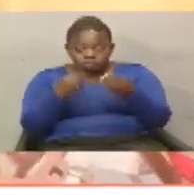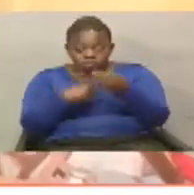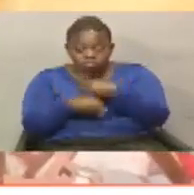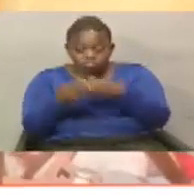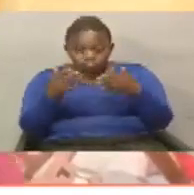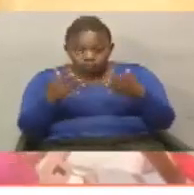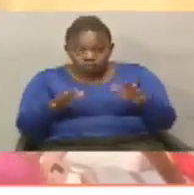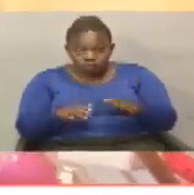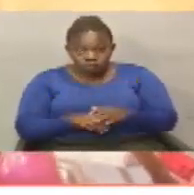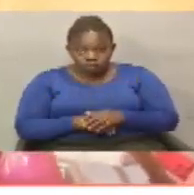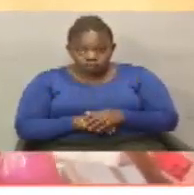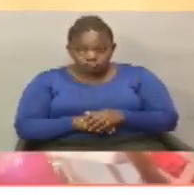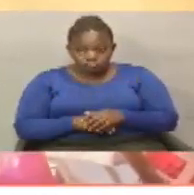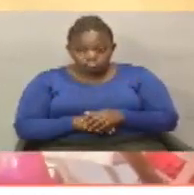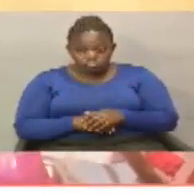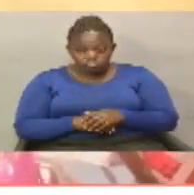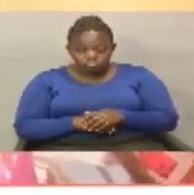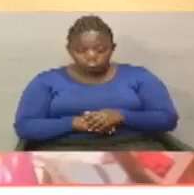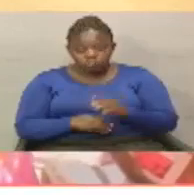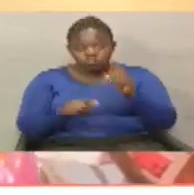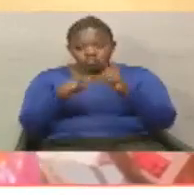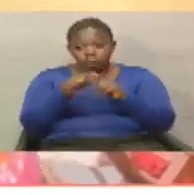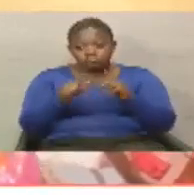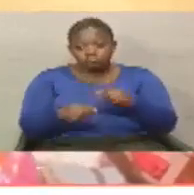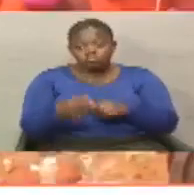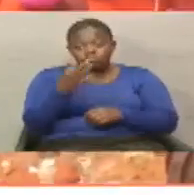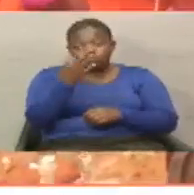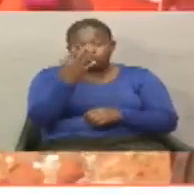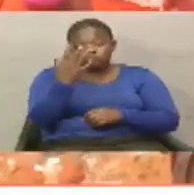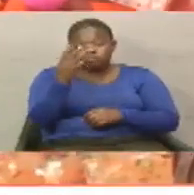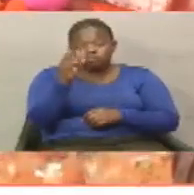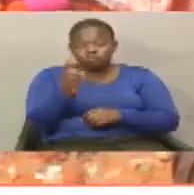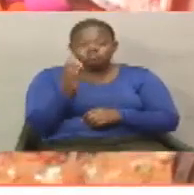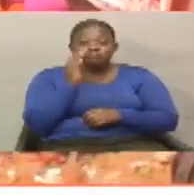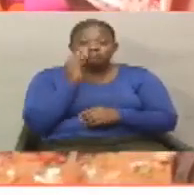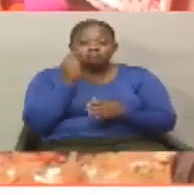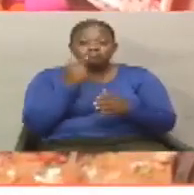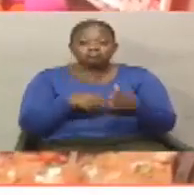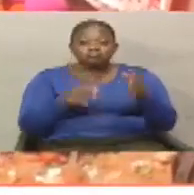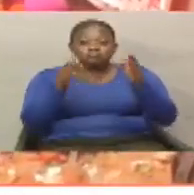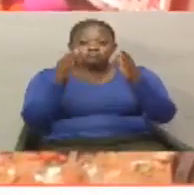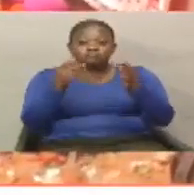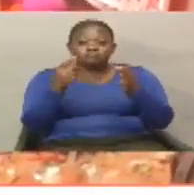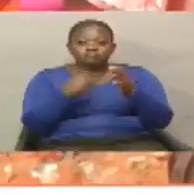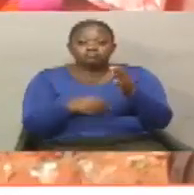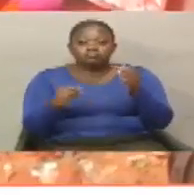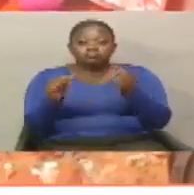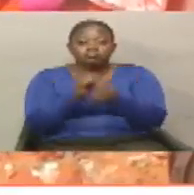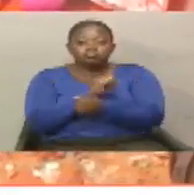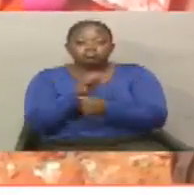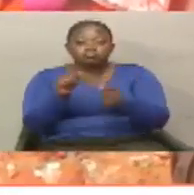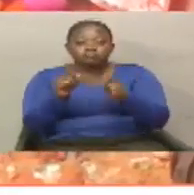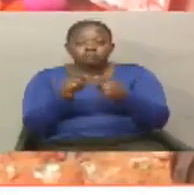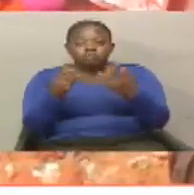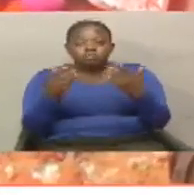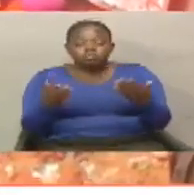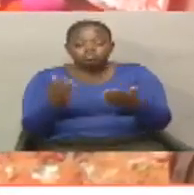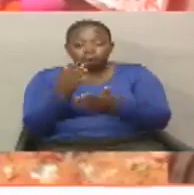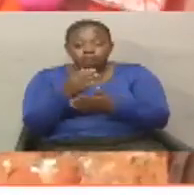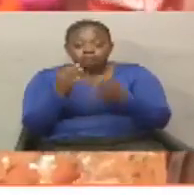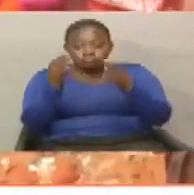nemara onaagulawo sente mmeka miliyoni 3.5 yenyamiti olw'ebintu byagamba nti byayonoonese nga leero mu kubigwa ndi